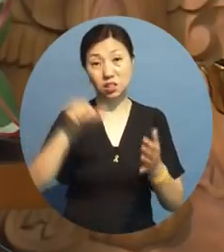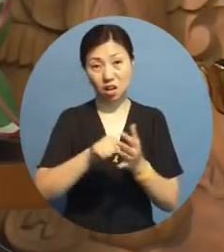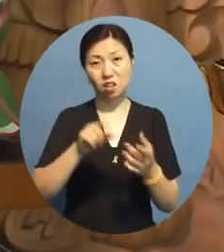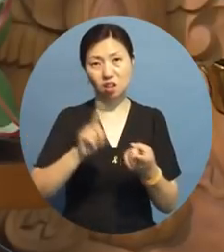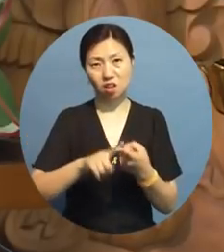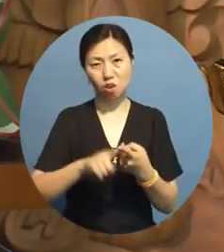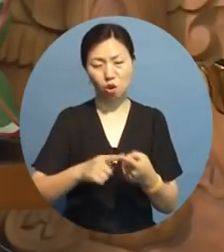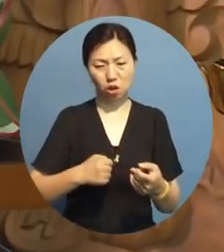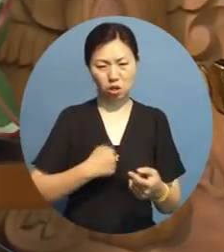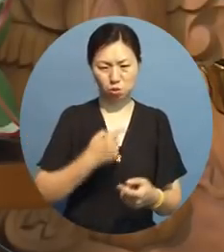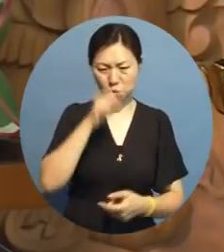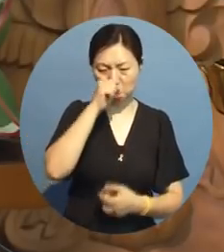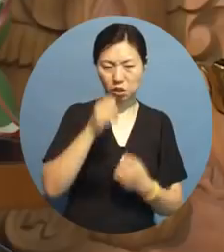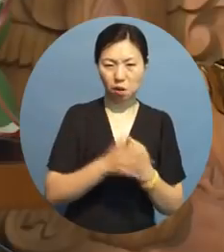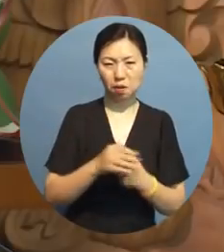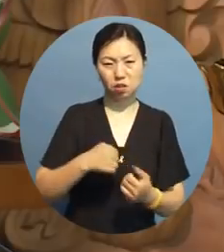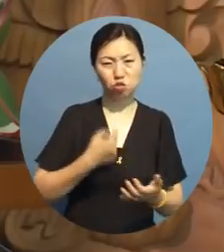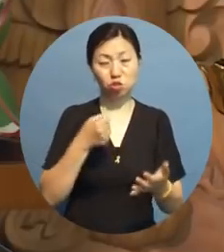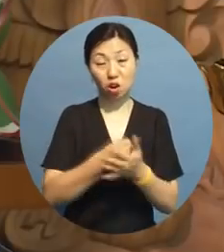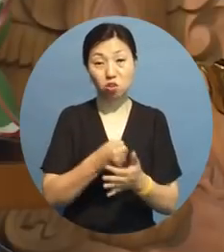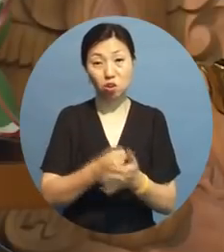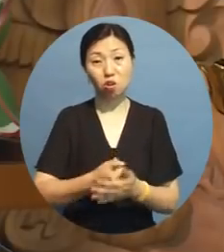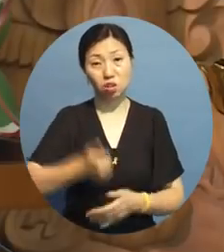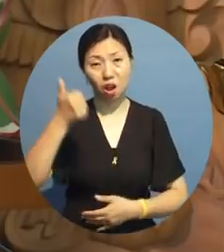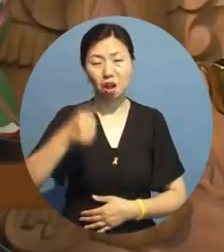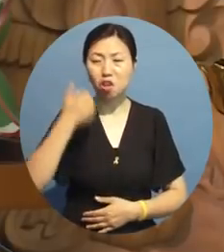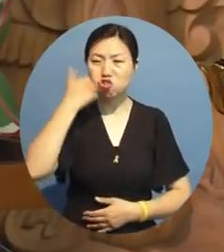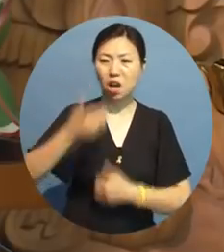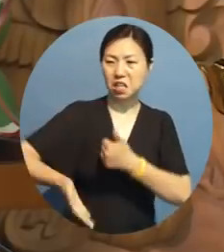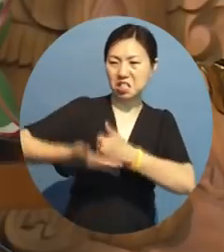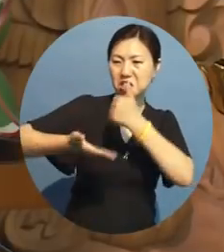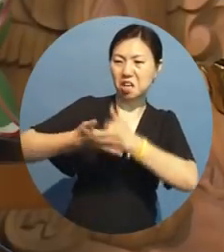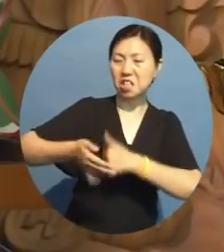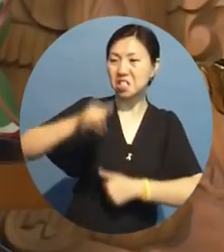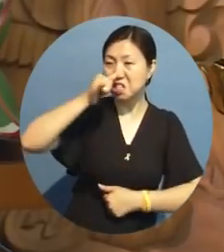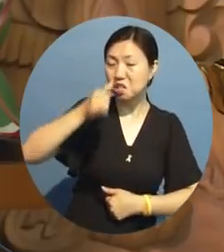내가 결정하면 되지. 그 남이 칭찬해주면 하고 안 해주면 안 하고.